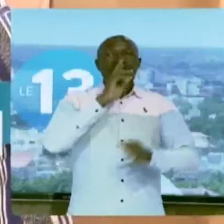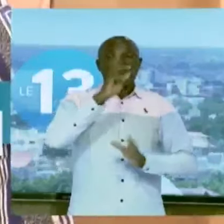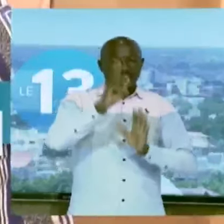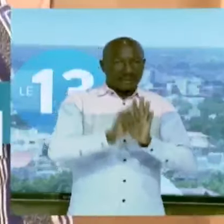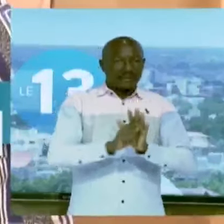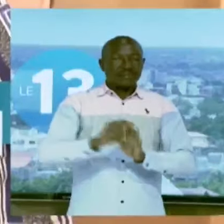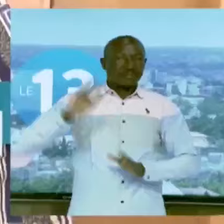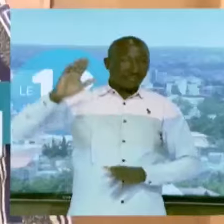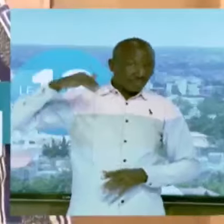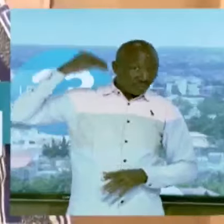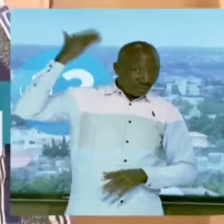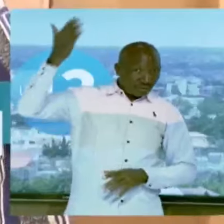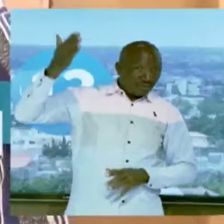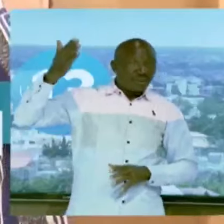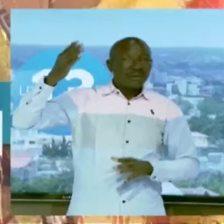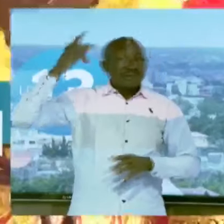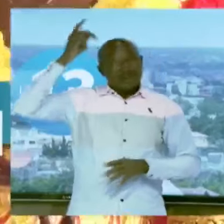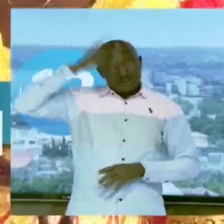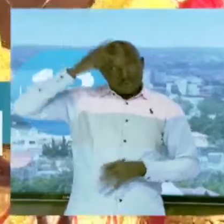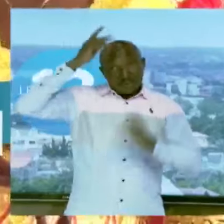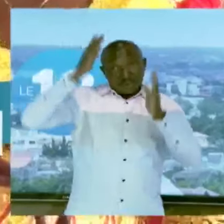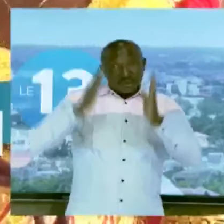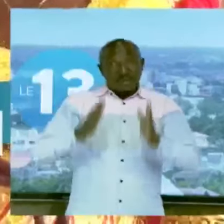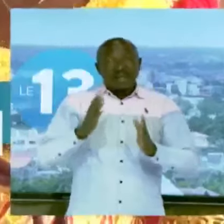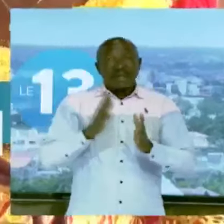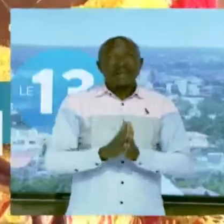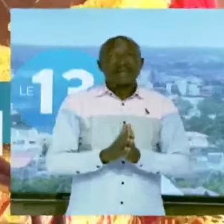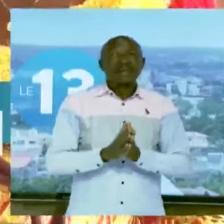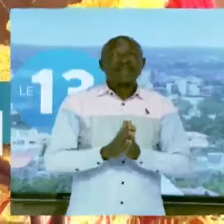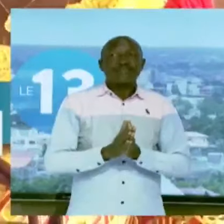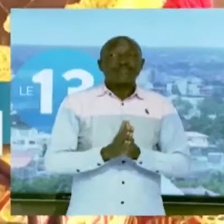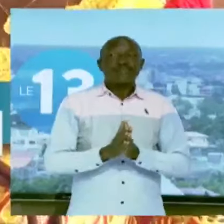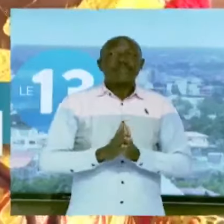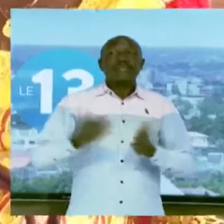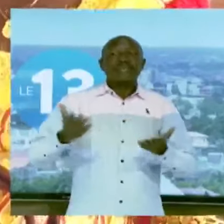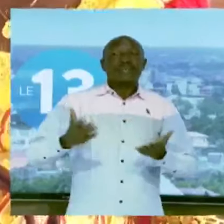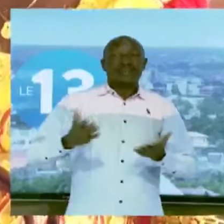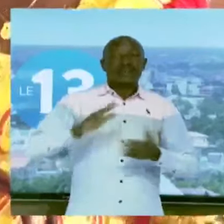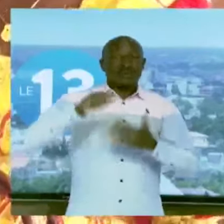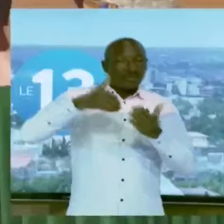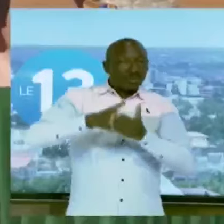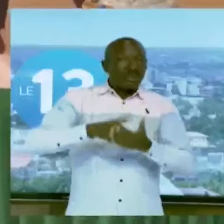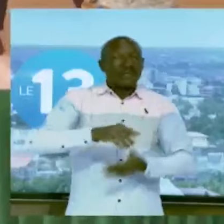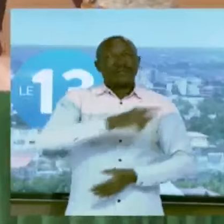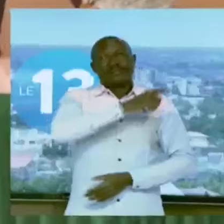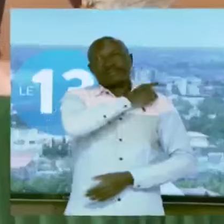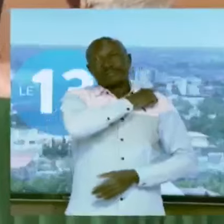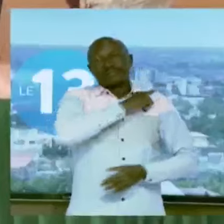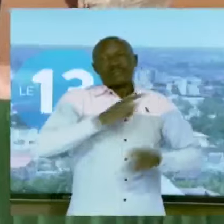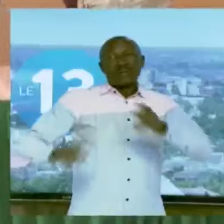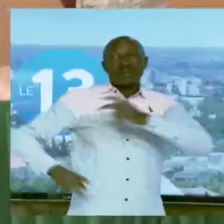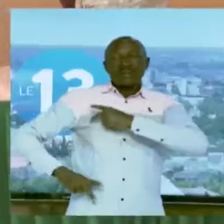a rendu un hommage mérité à toute la hiérarchie policière pour son accompagnement dans ses recherches.